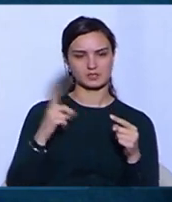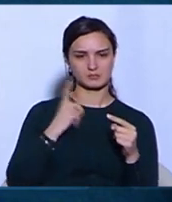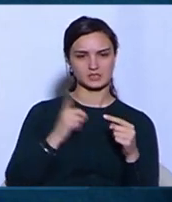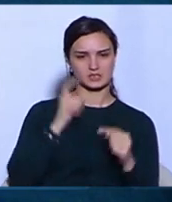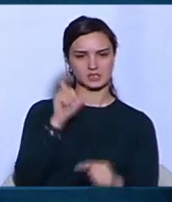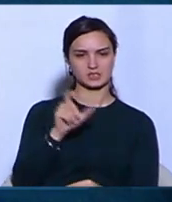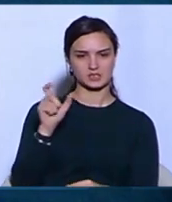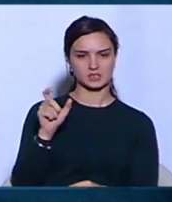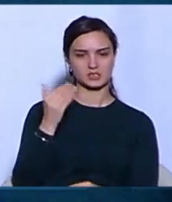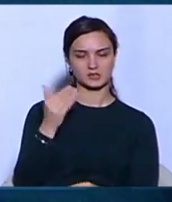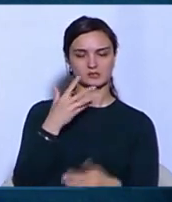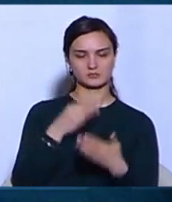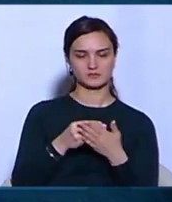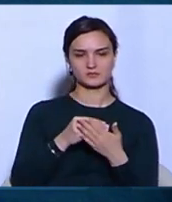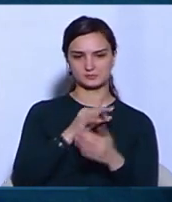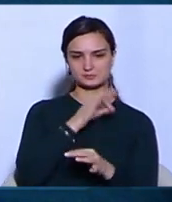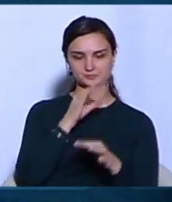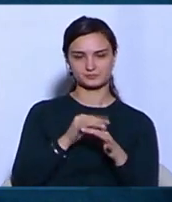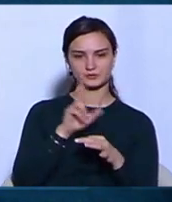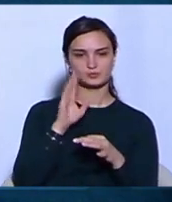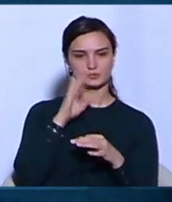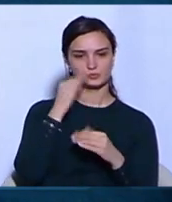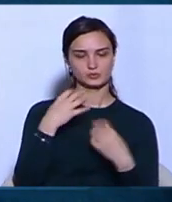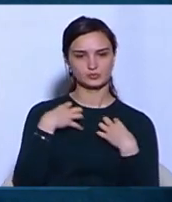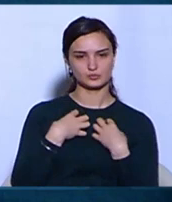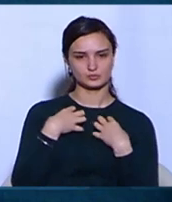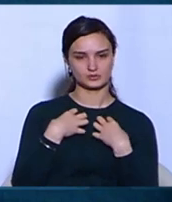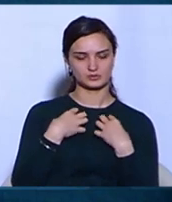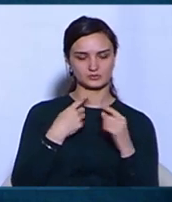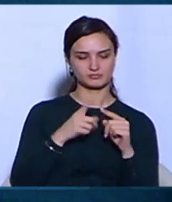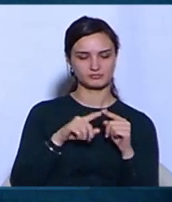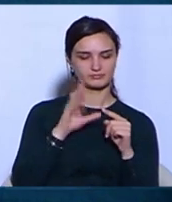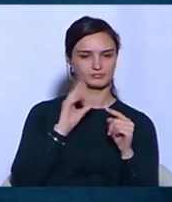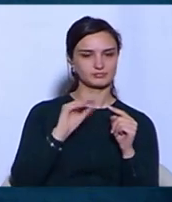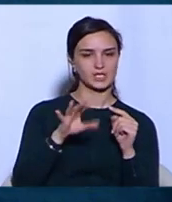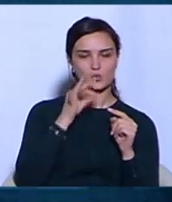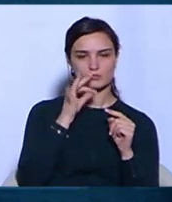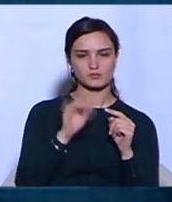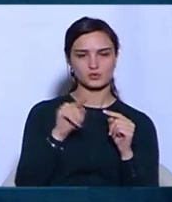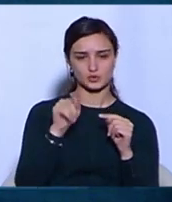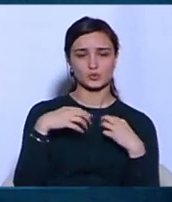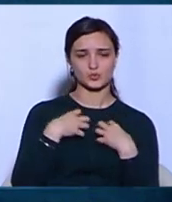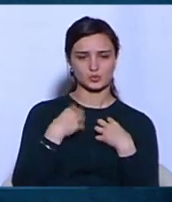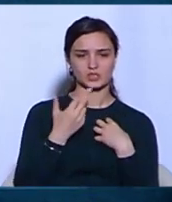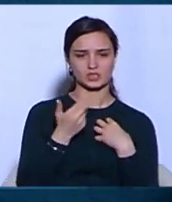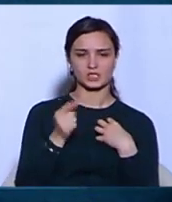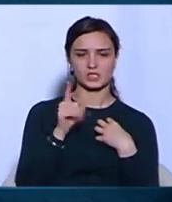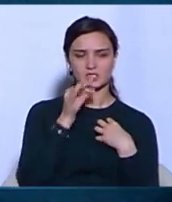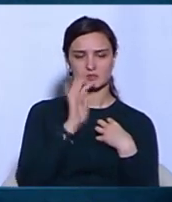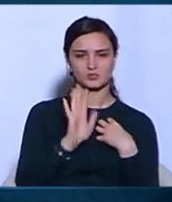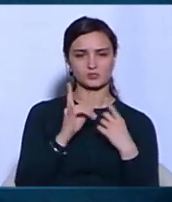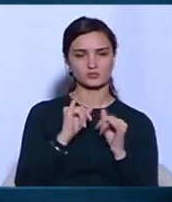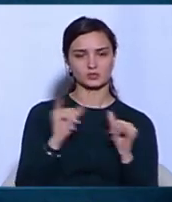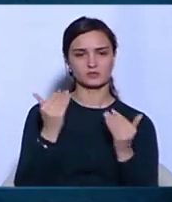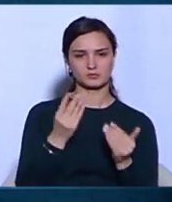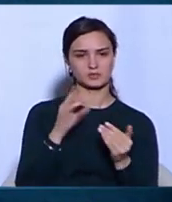სპეციალისტი თავისთავზე იღებს და მშობლის წუხილს იგნორირებას უკეთებს და ეუბნება მას რომ შენ კი წუხარ და რაღაც არ მოგწონს ბავშვის